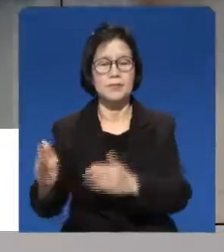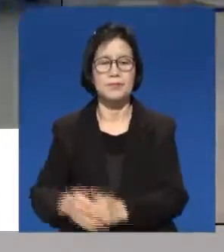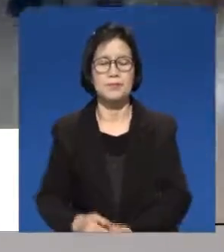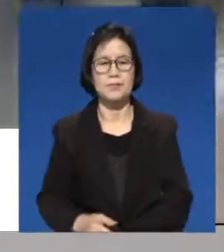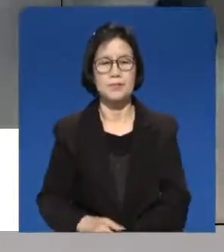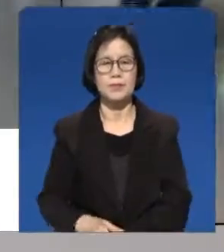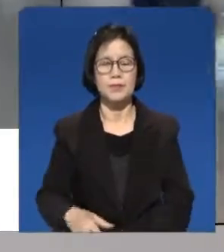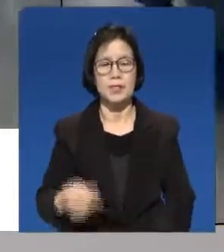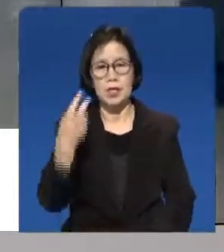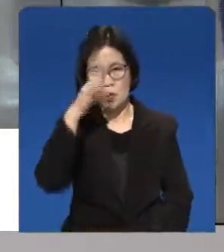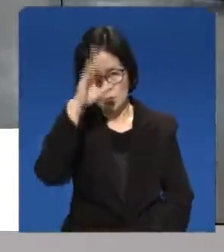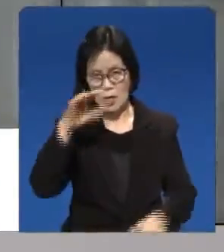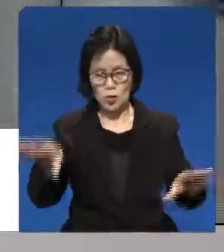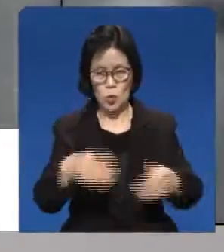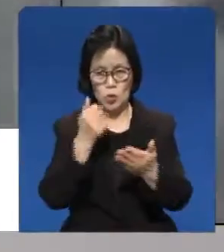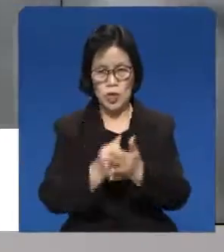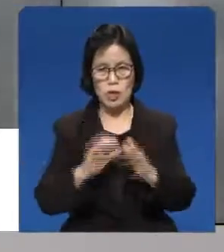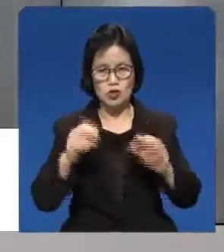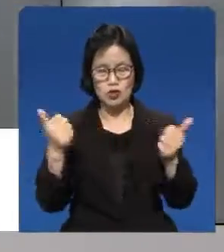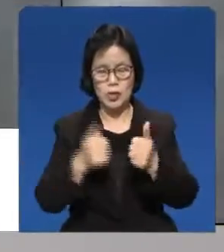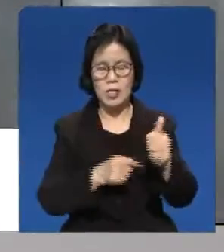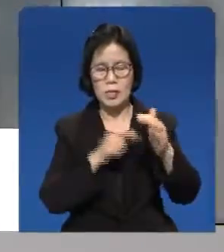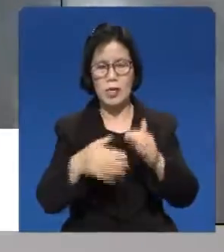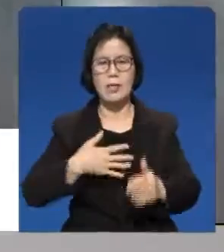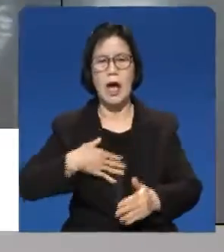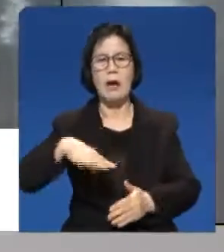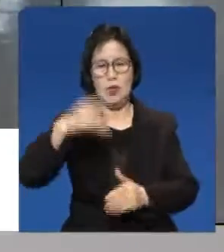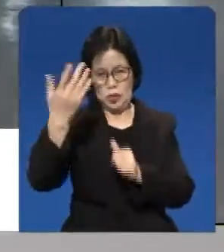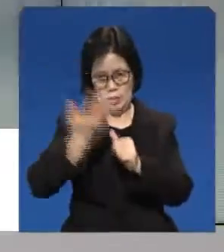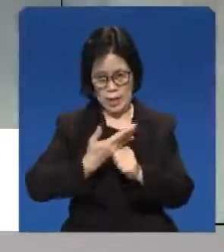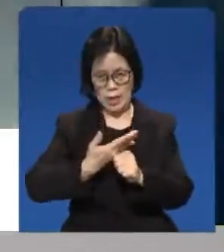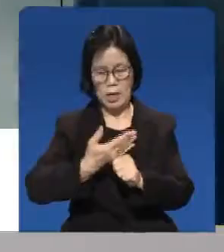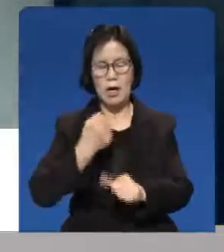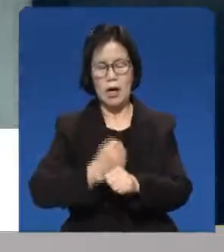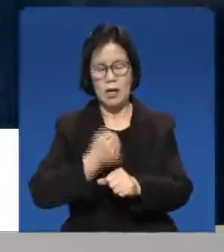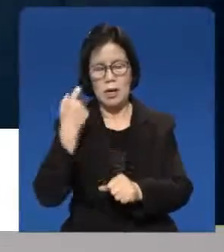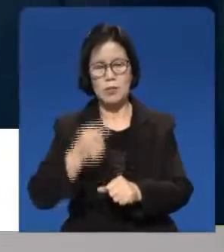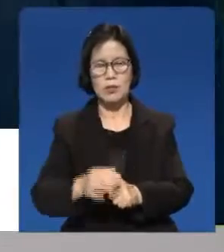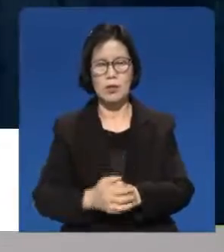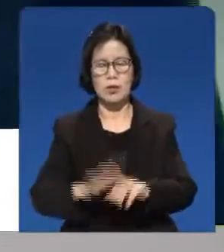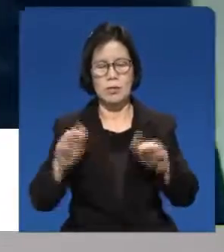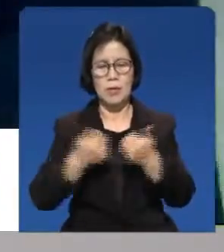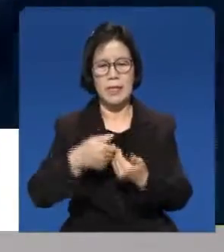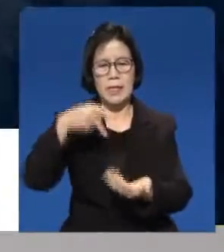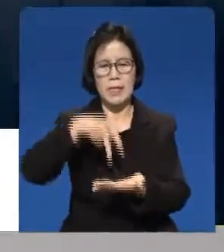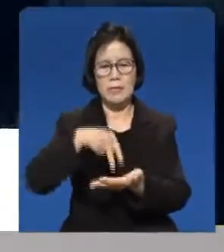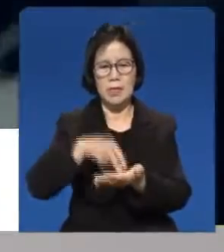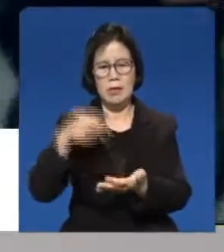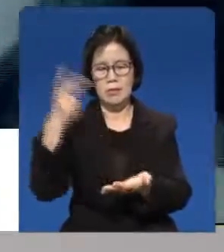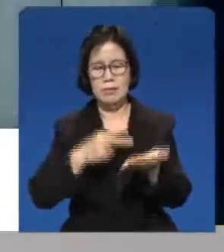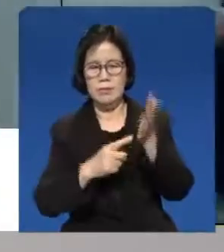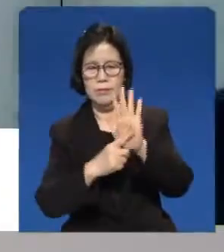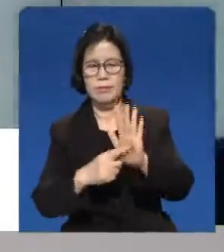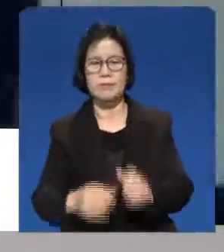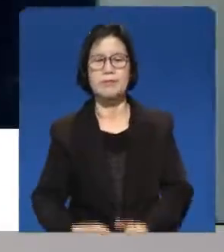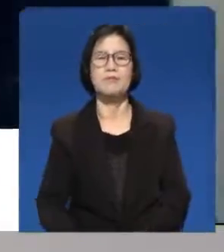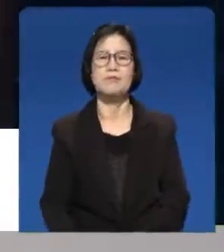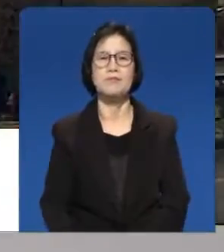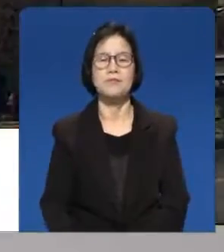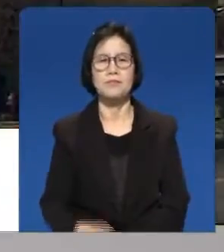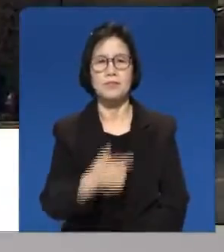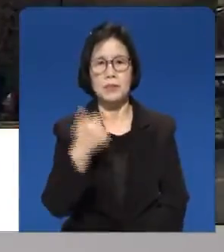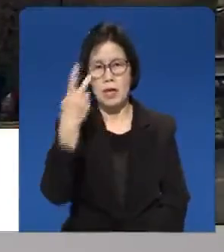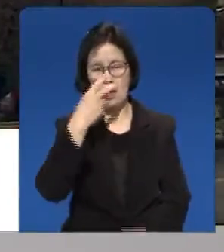김오수 검찰총장이 연일 국회를 찾아 자신을 먼저 탄핵하라며 검수완박 반대 입장을 거듭 표명했습니다.